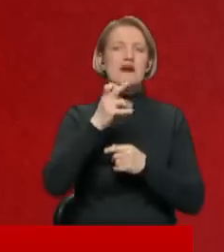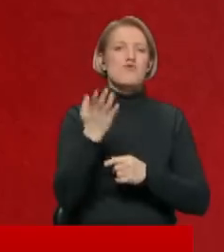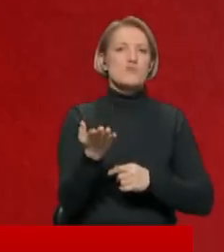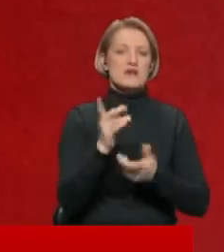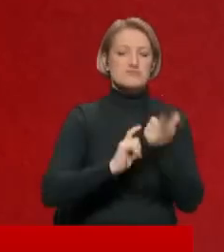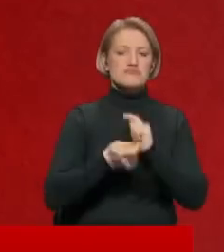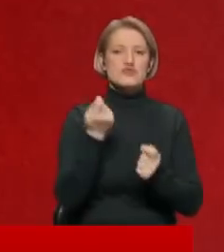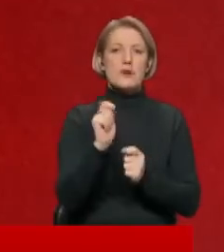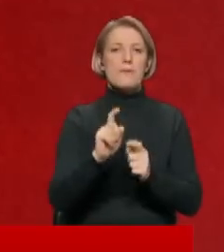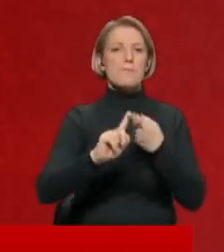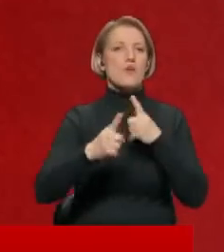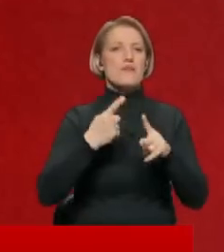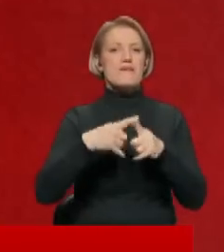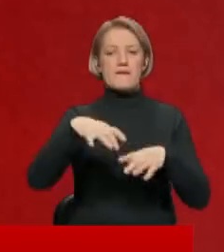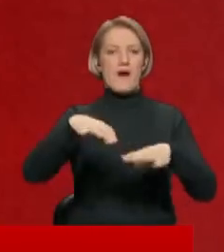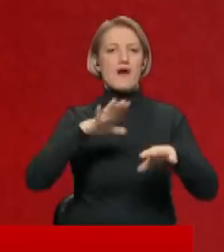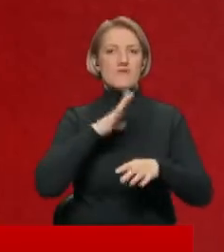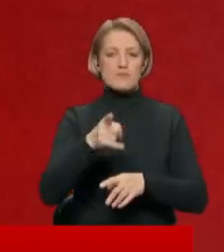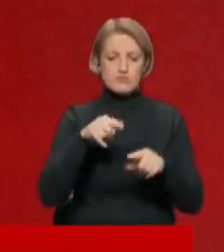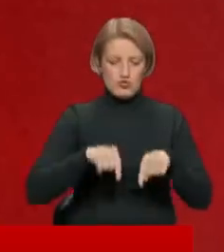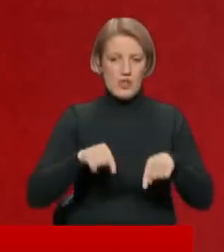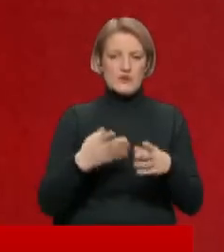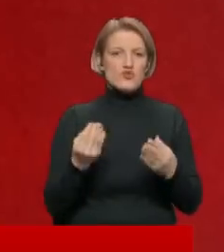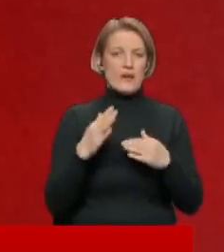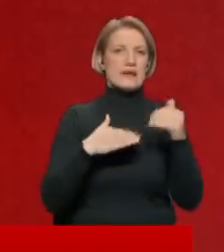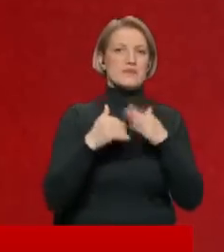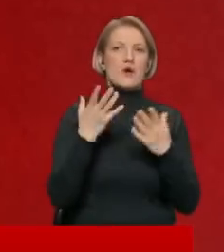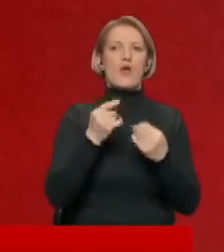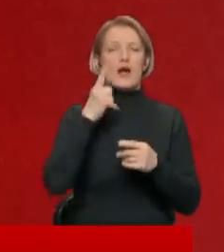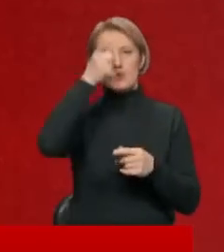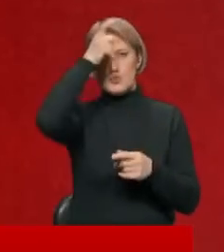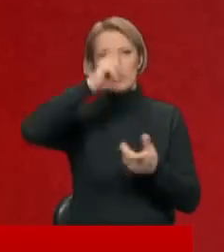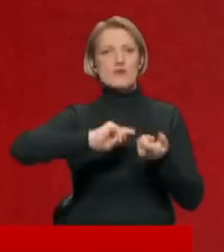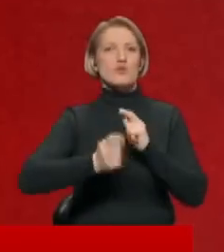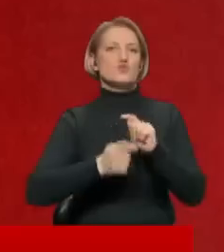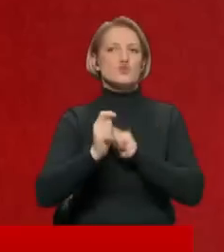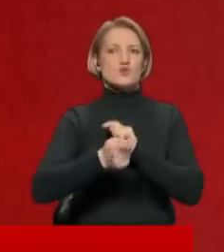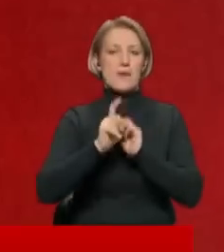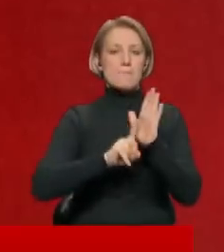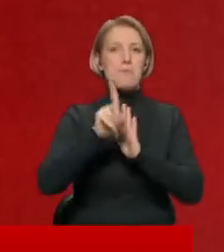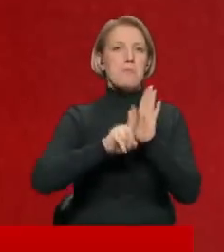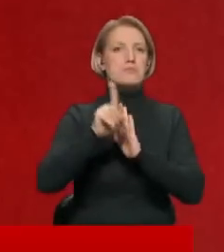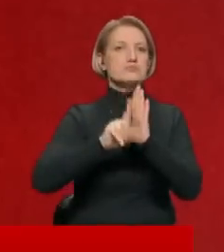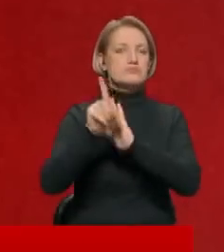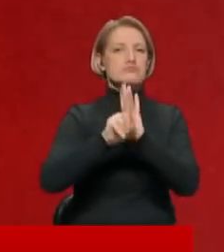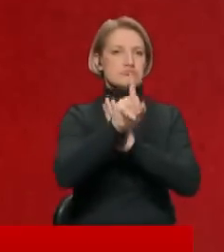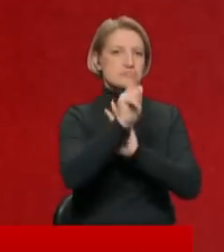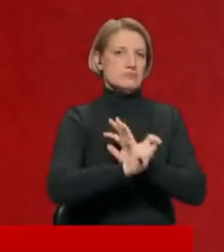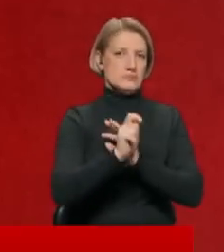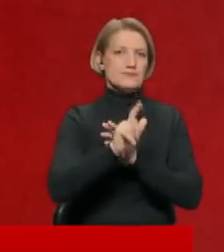göstermeniz gereken politik alanlar var buralarda da çok yapısal olarak Türkiye'ye dönüştüreceğiniz başarıya eriştirmeniz